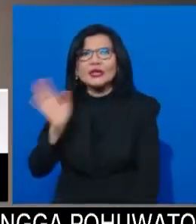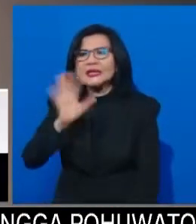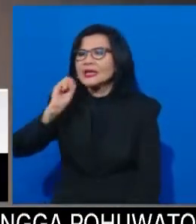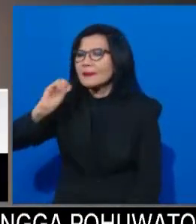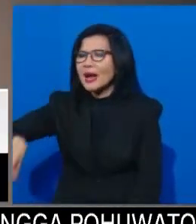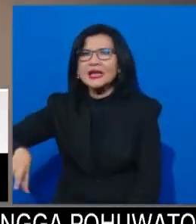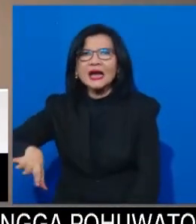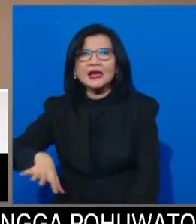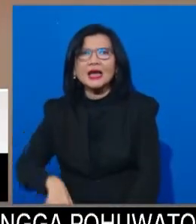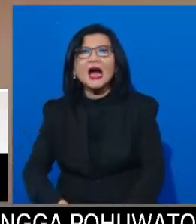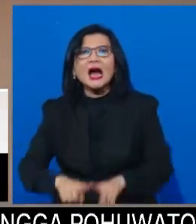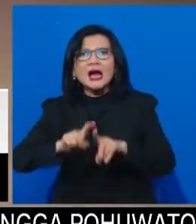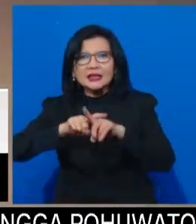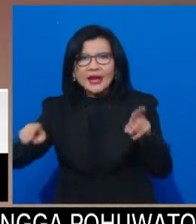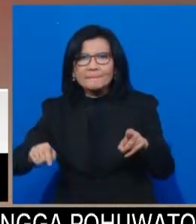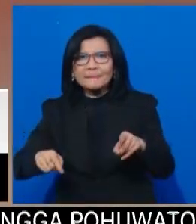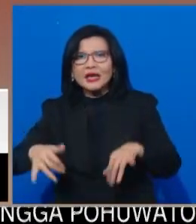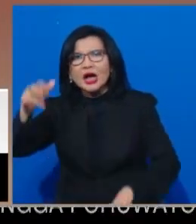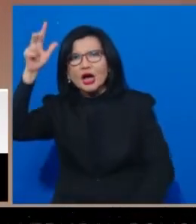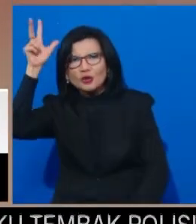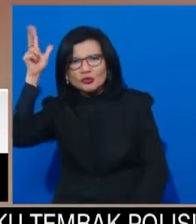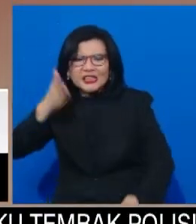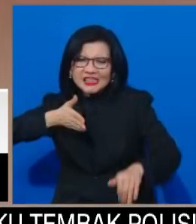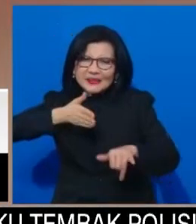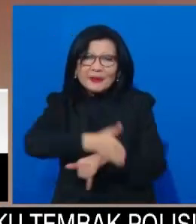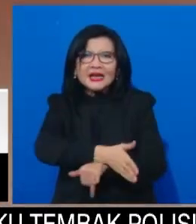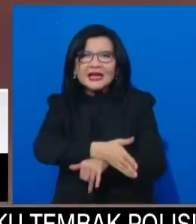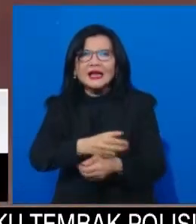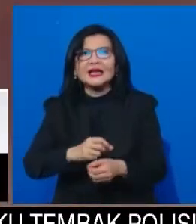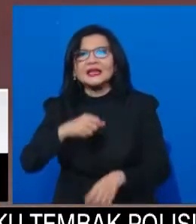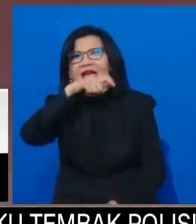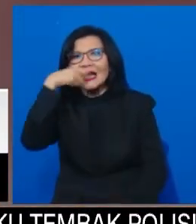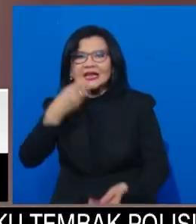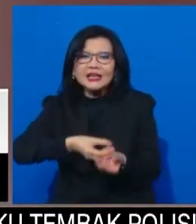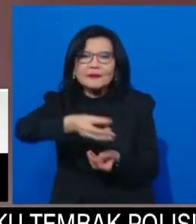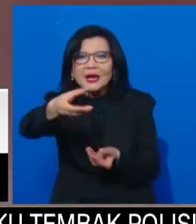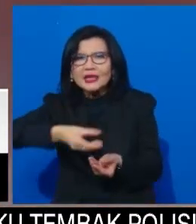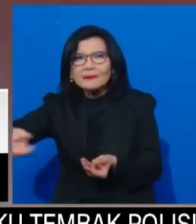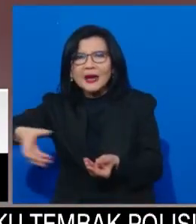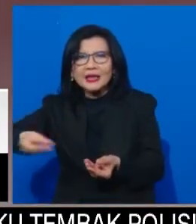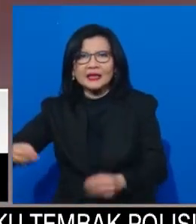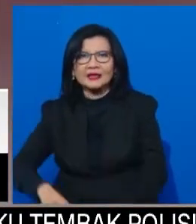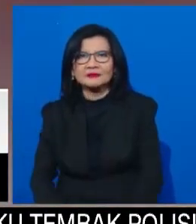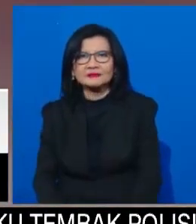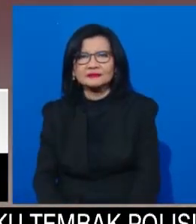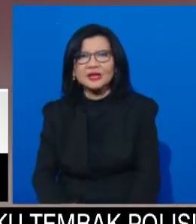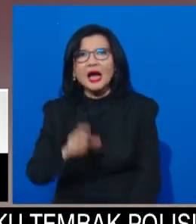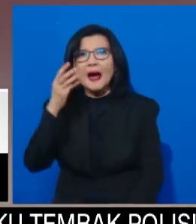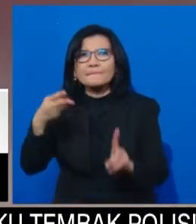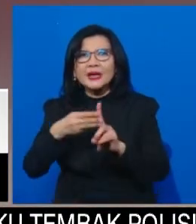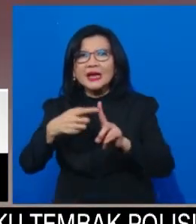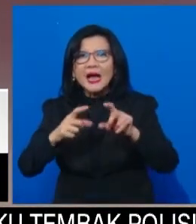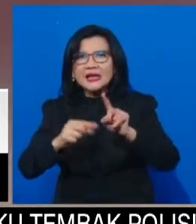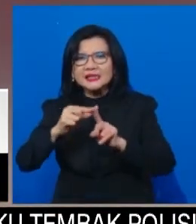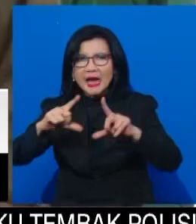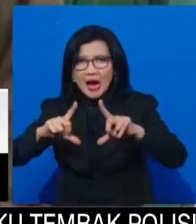alam. Sebuah kabar beredar jika rusa malah disembelih dan dibagikan kepada sejumlah orang. Menanggapi berita ini, pihak Balai Besar Konservasi